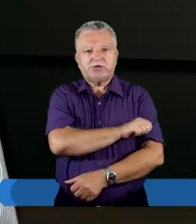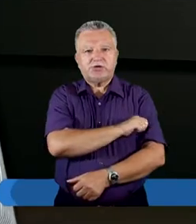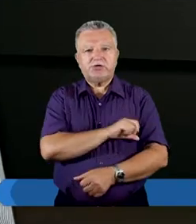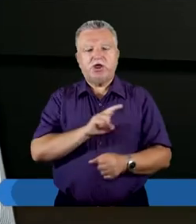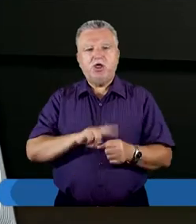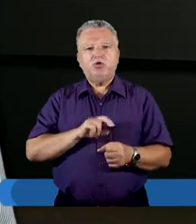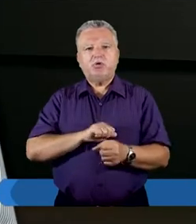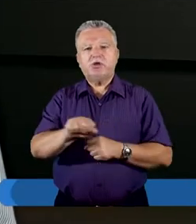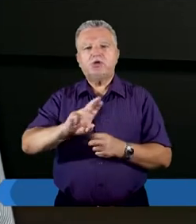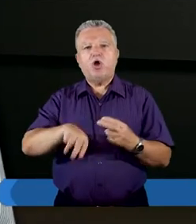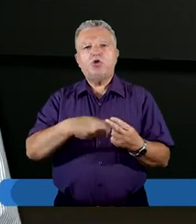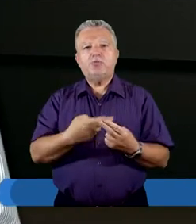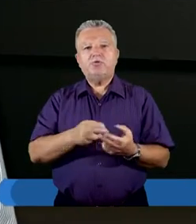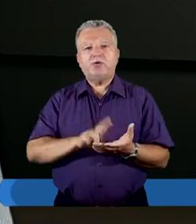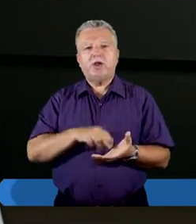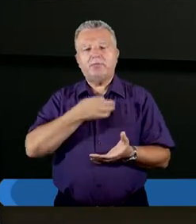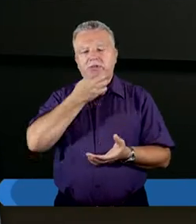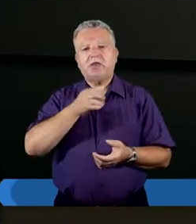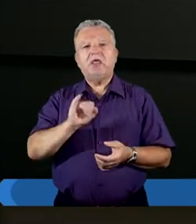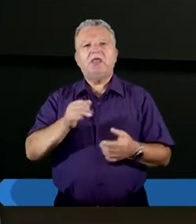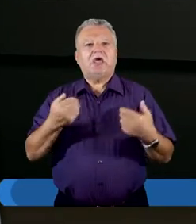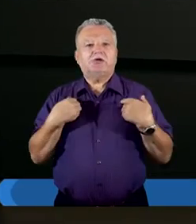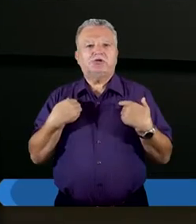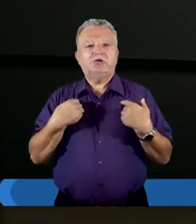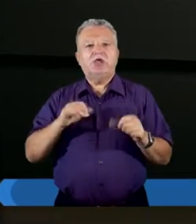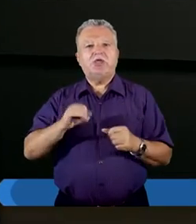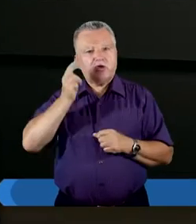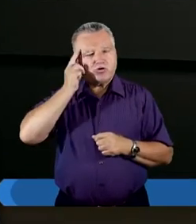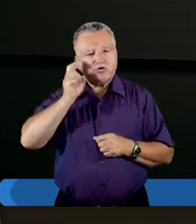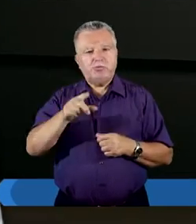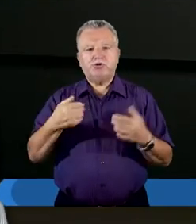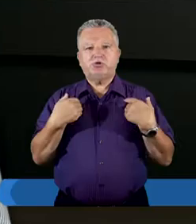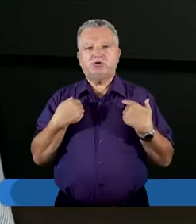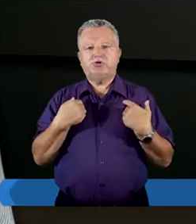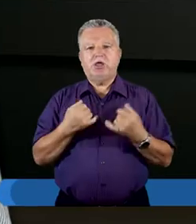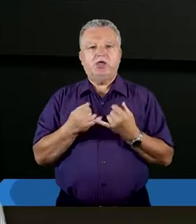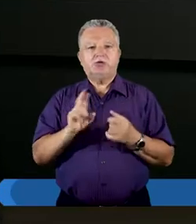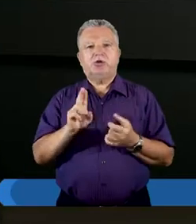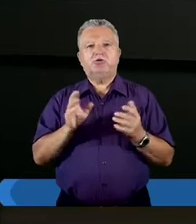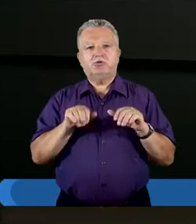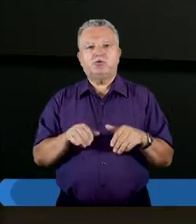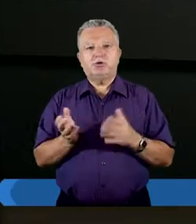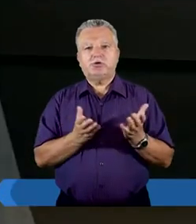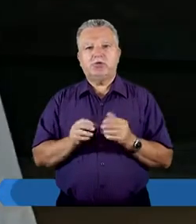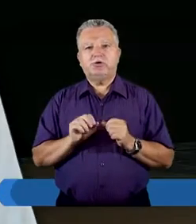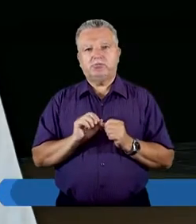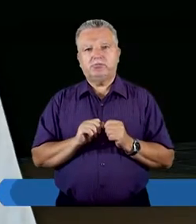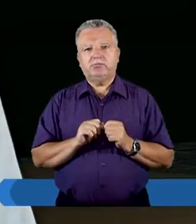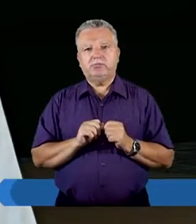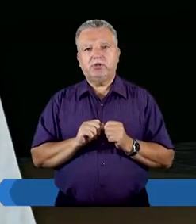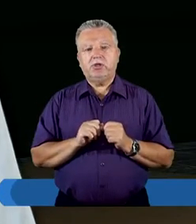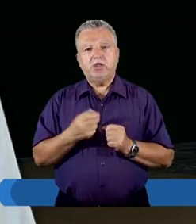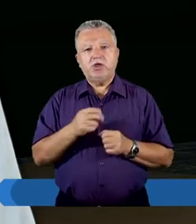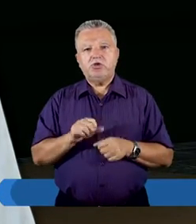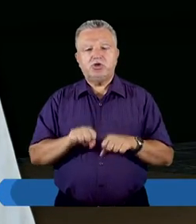jakąś odpowiedzią na pytanie, jak żyć, jak rozumieć to życie. Jeżeli ktoś może, bardzo proszę. Przeto